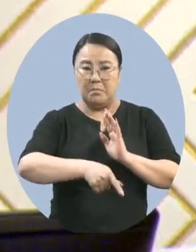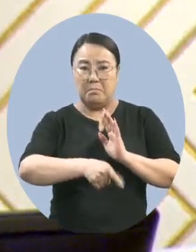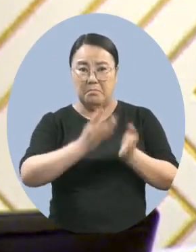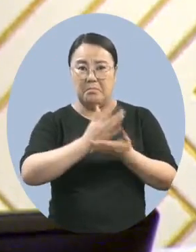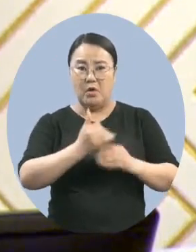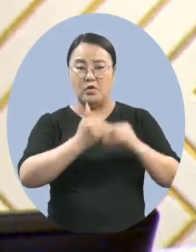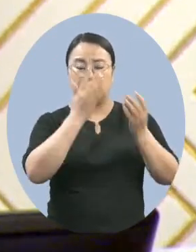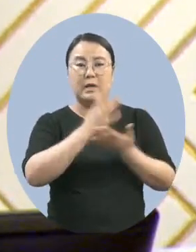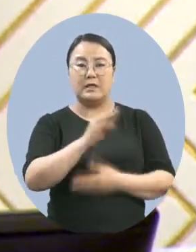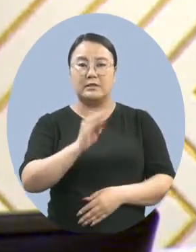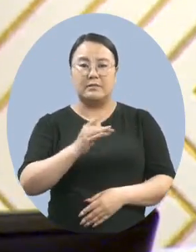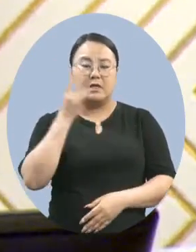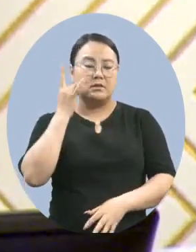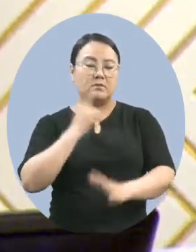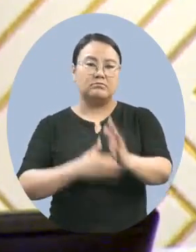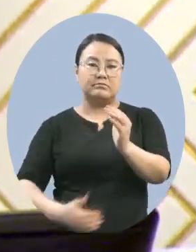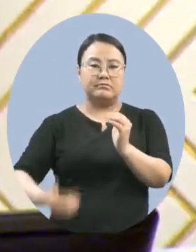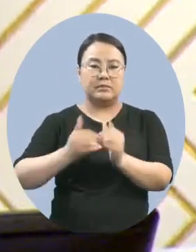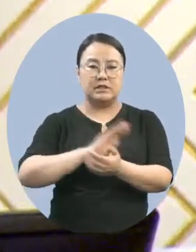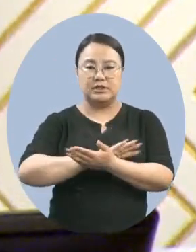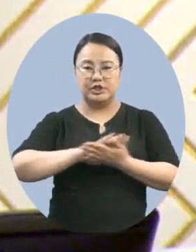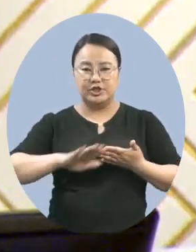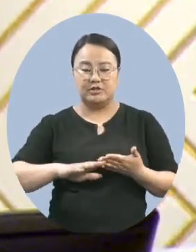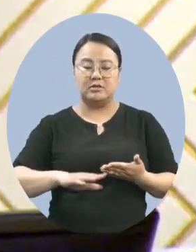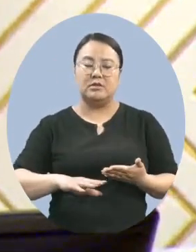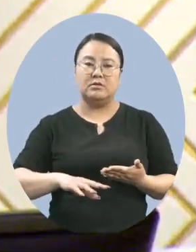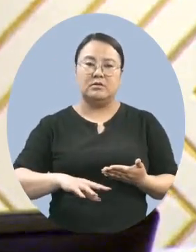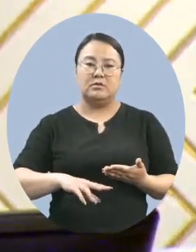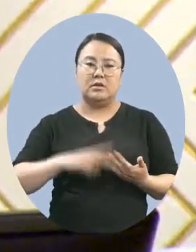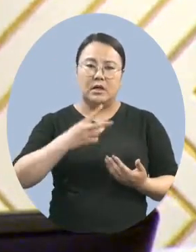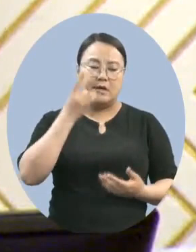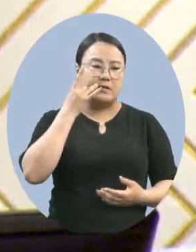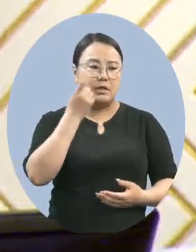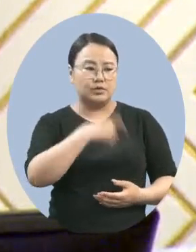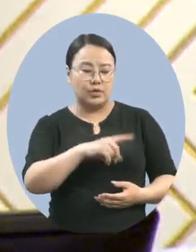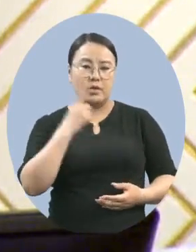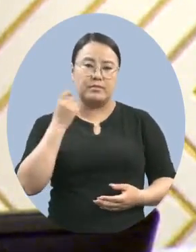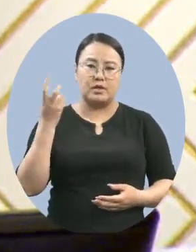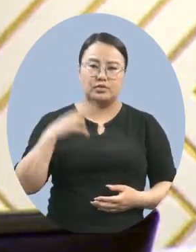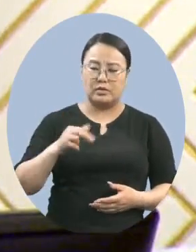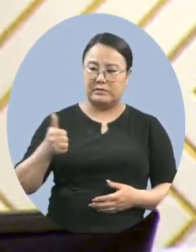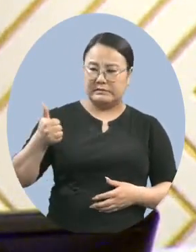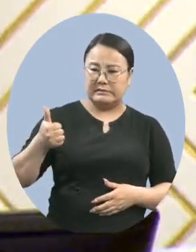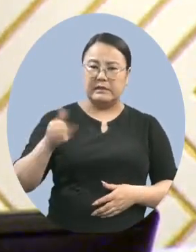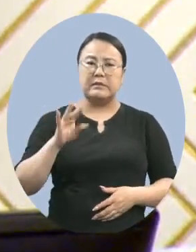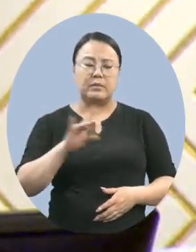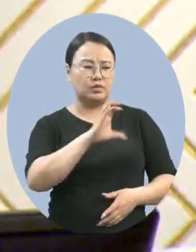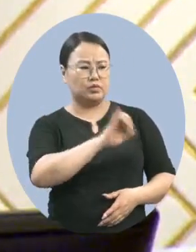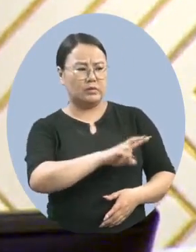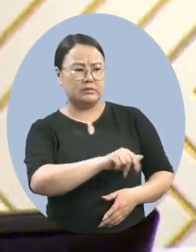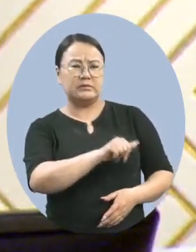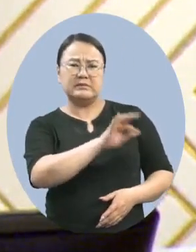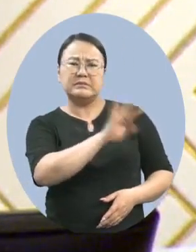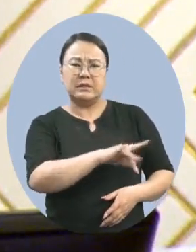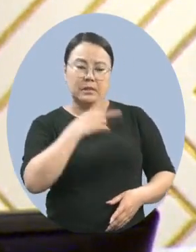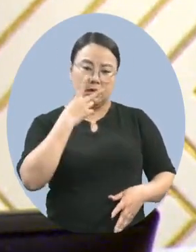бол гендерийн тэгш байдлыг шинээр харах. Ирчүүдийн болон эмэгтэйчүүдийн давуу тал сул тал өөрчлөгдөж байгаа